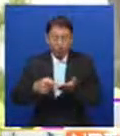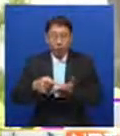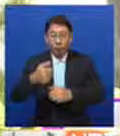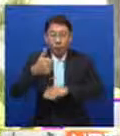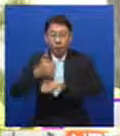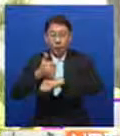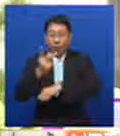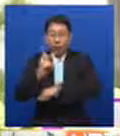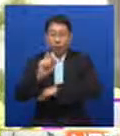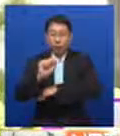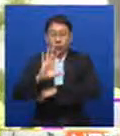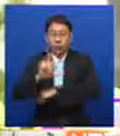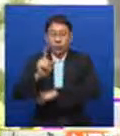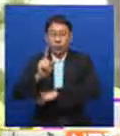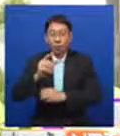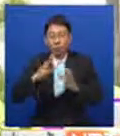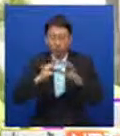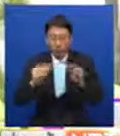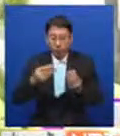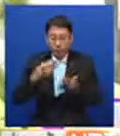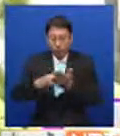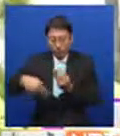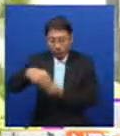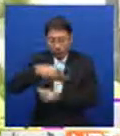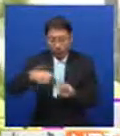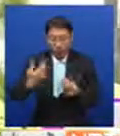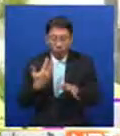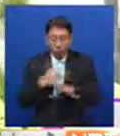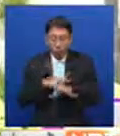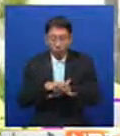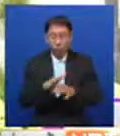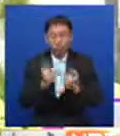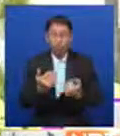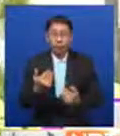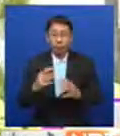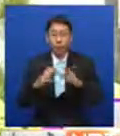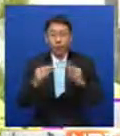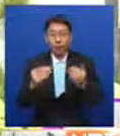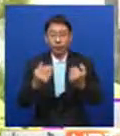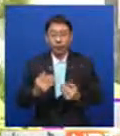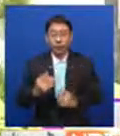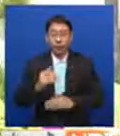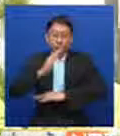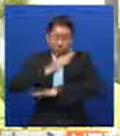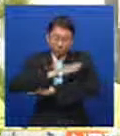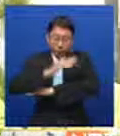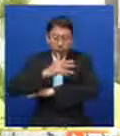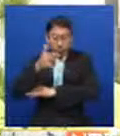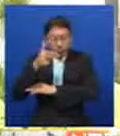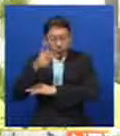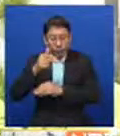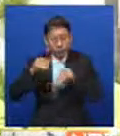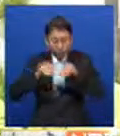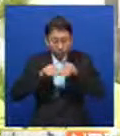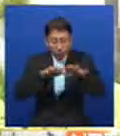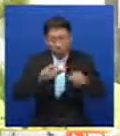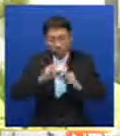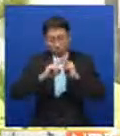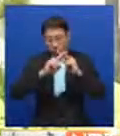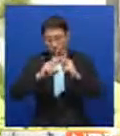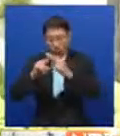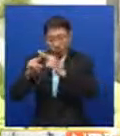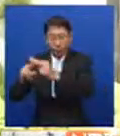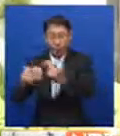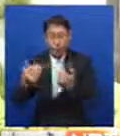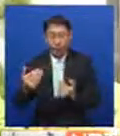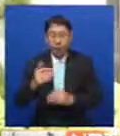คสช.ด้านเศรษฐกิจเข้าร่วมคณะรัฐมนตรีชุดใหม่ด้วยนั้นเป็นเรื่องที่สื่อเสนอข่าวกันเองพร้อมกับย้ำนะคะว่าจะ